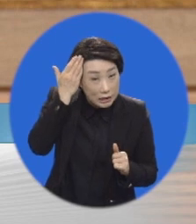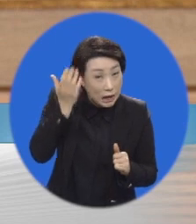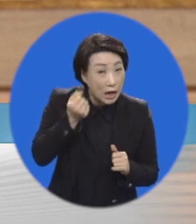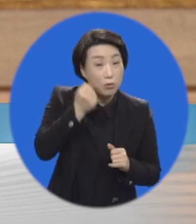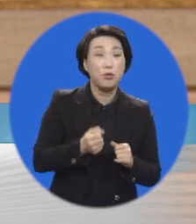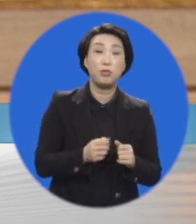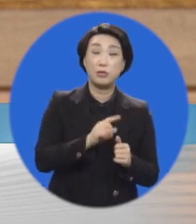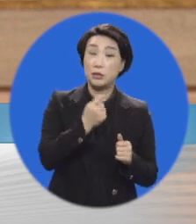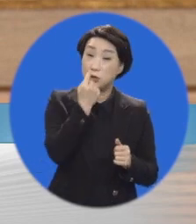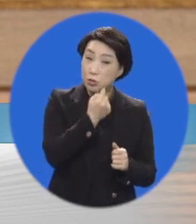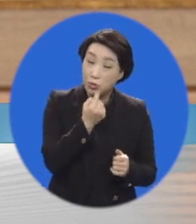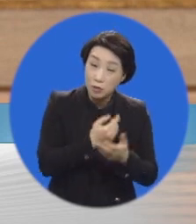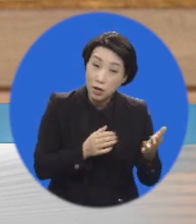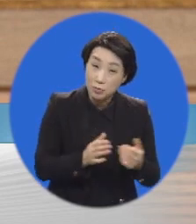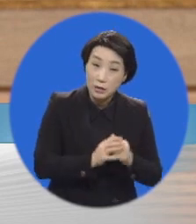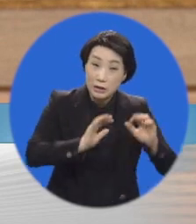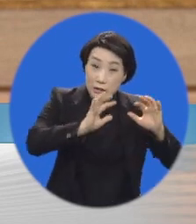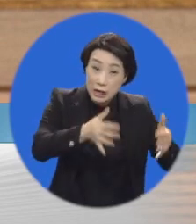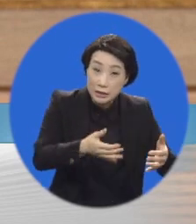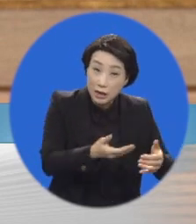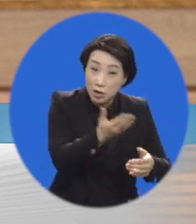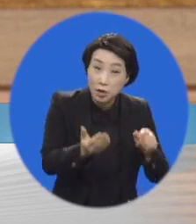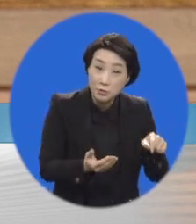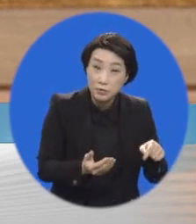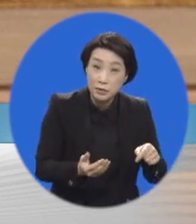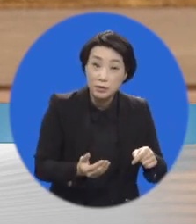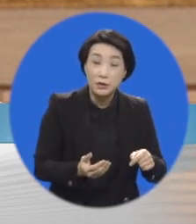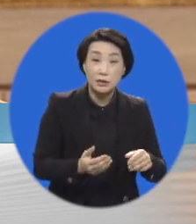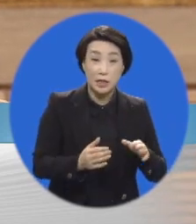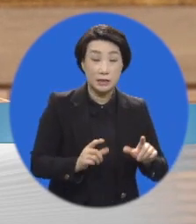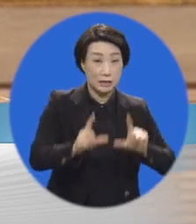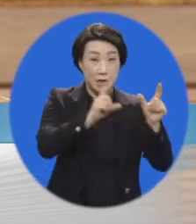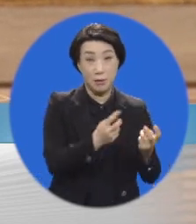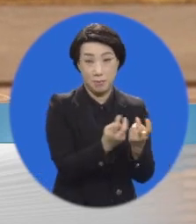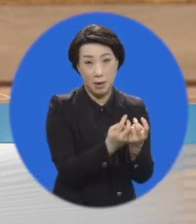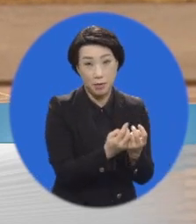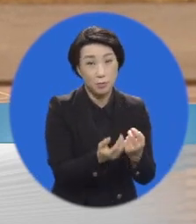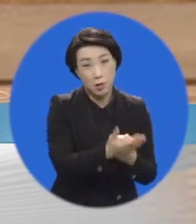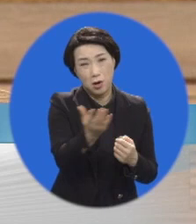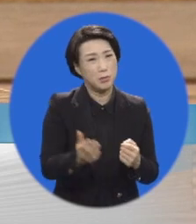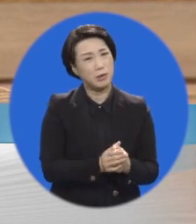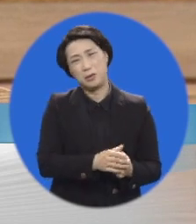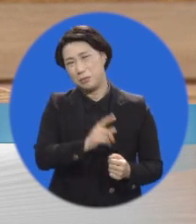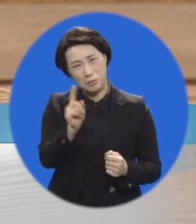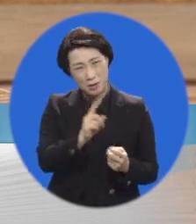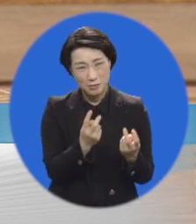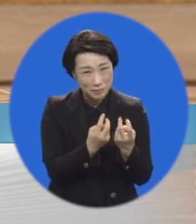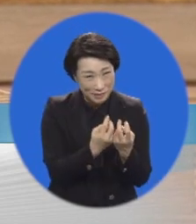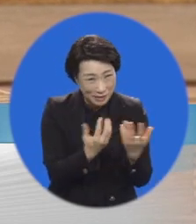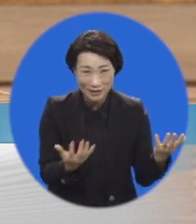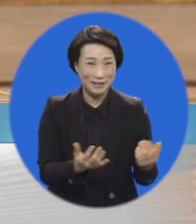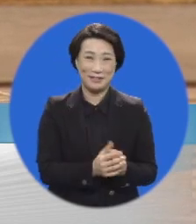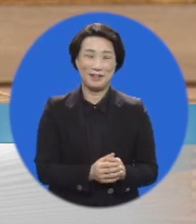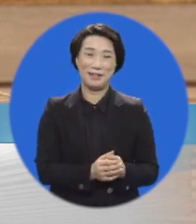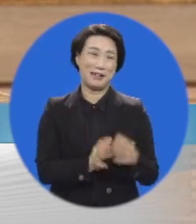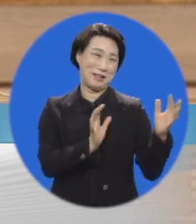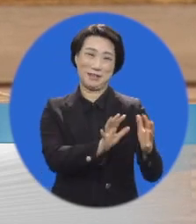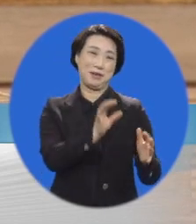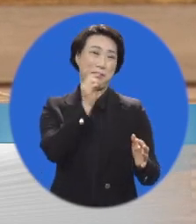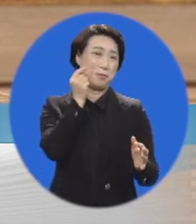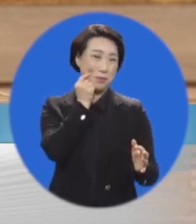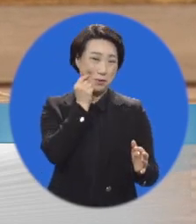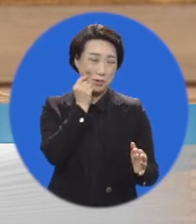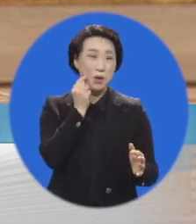가진 순리나 세상이 자기 기대하는 삶의 순리와는 전혀 함께할 수 없는